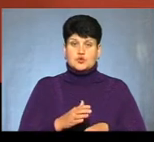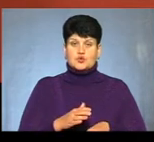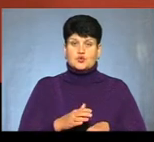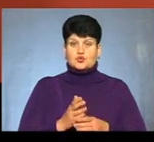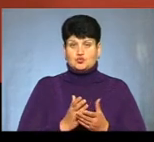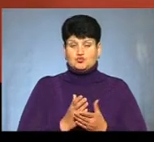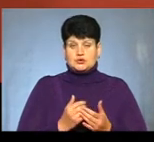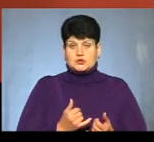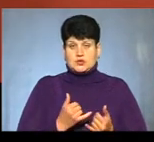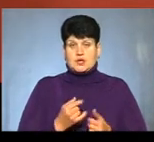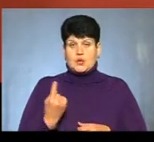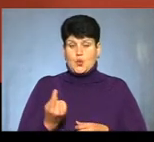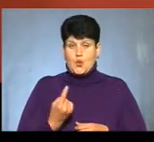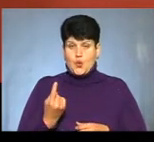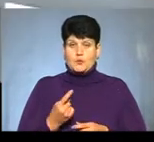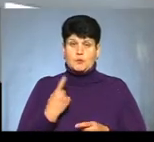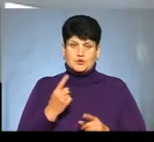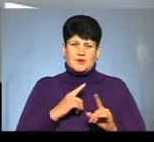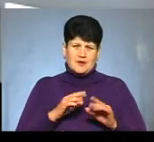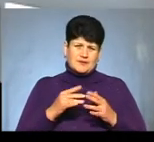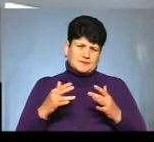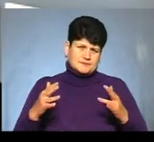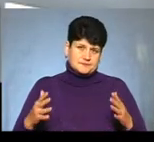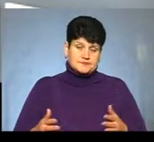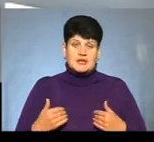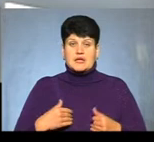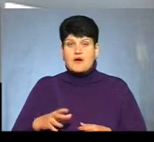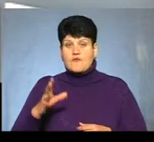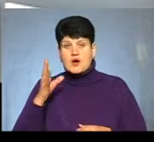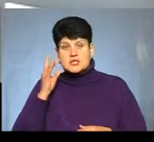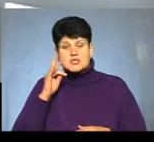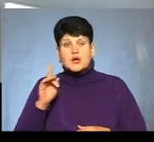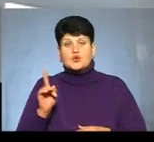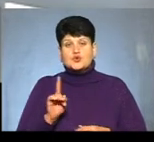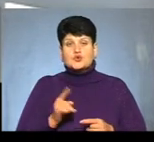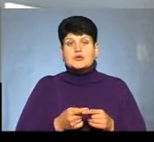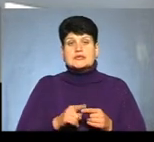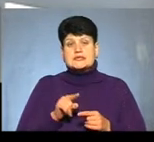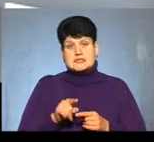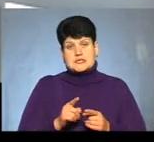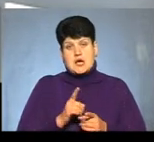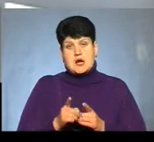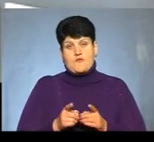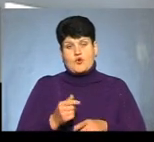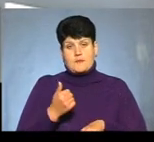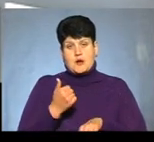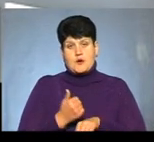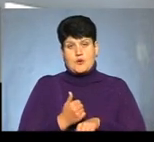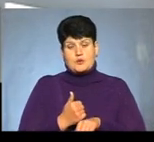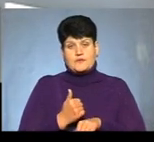він служив області. І так само і обласної ради, і тому подібне. Я вважаю, що отут ця